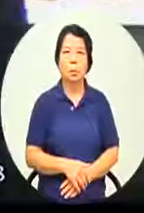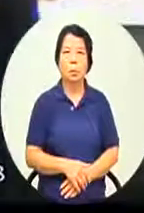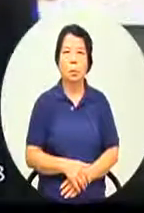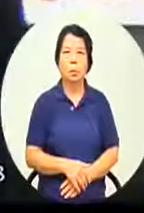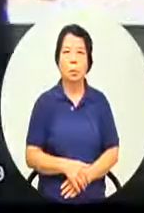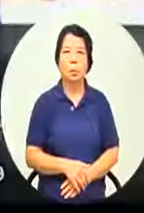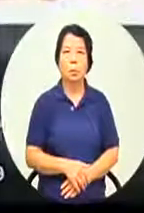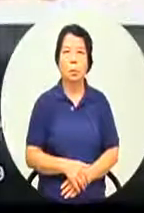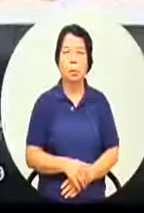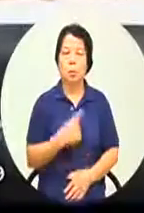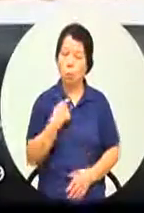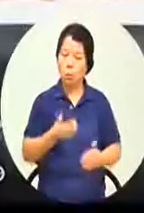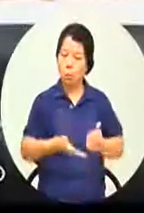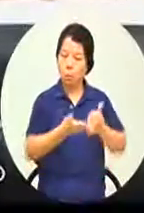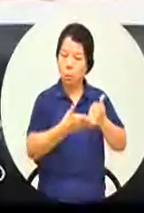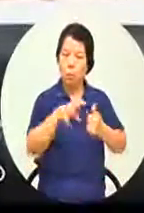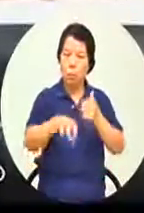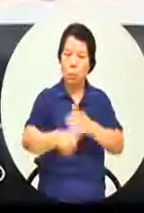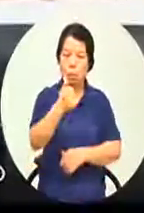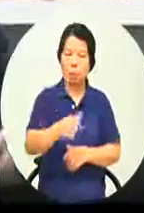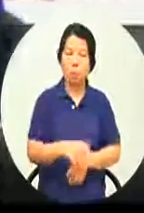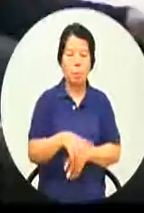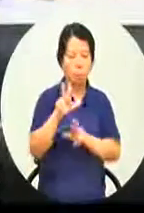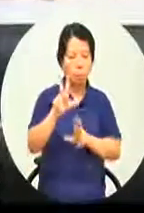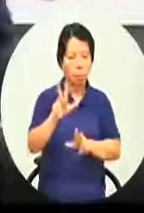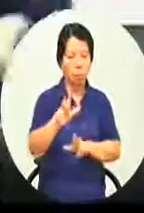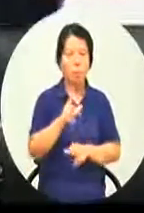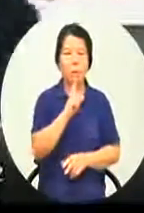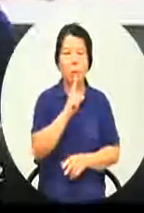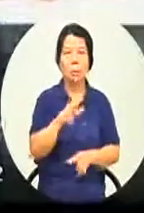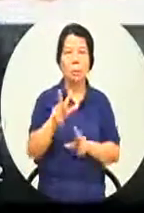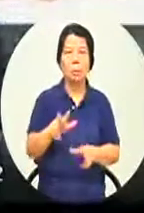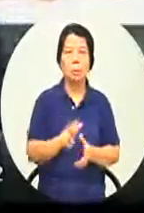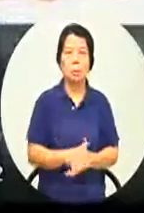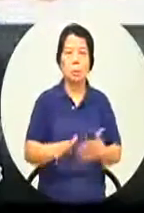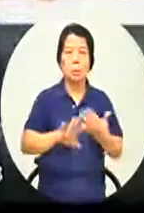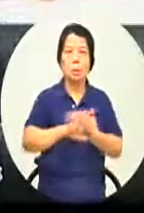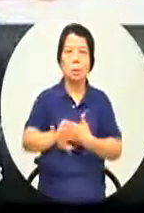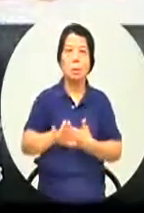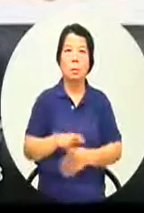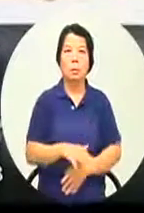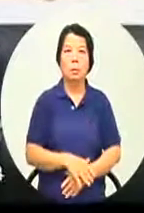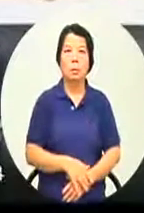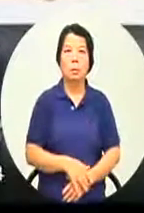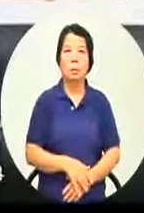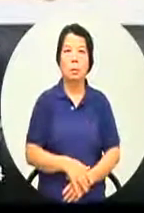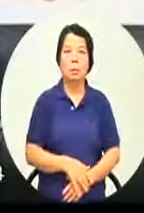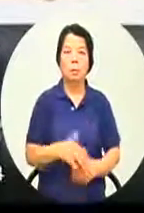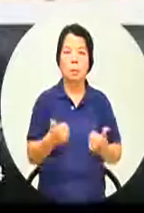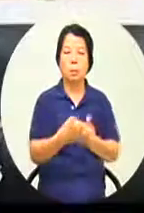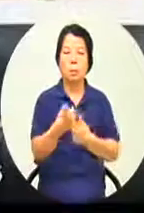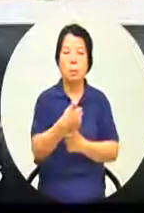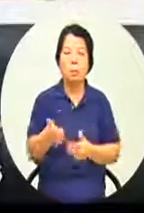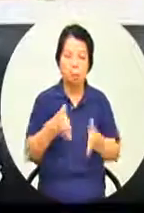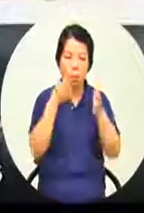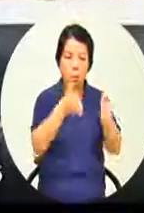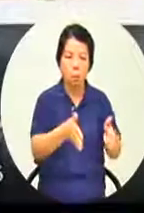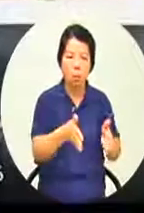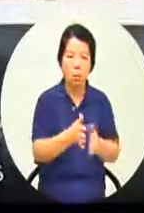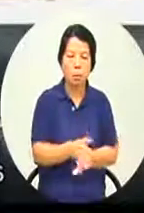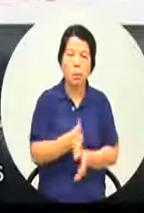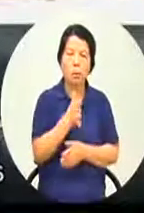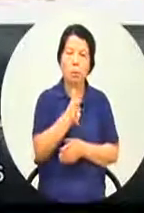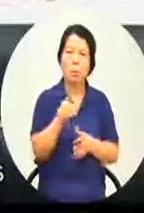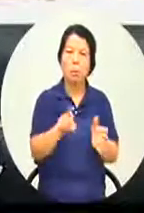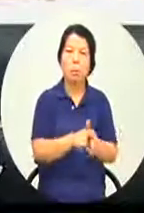这边予以肯定是说，局长你愿意讲实话。当其他的议员没有针对这一点来询问你